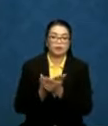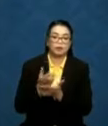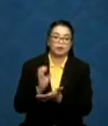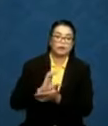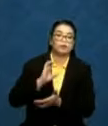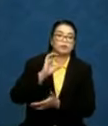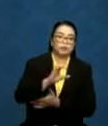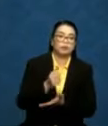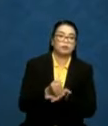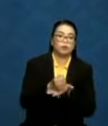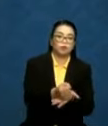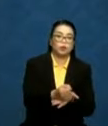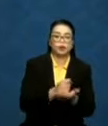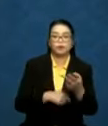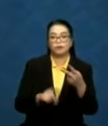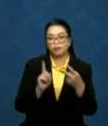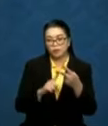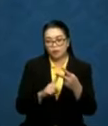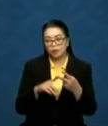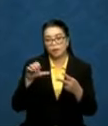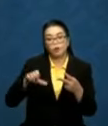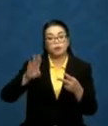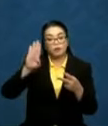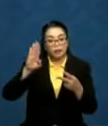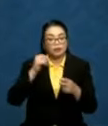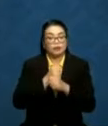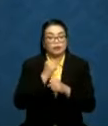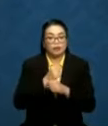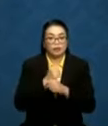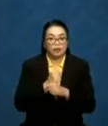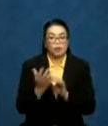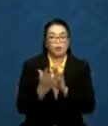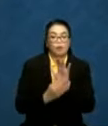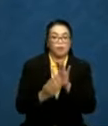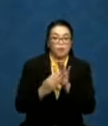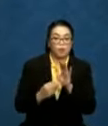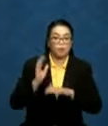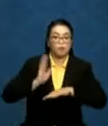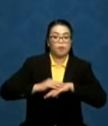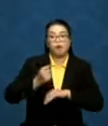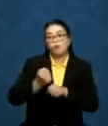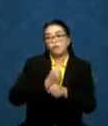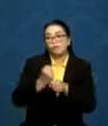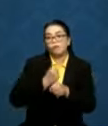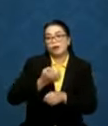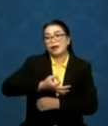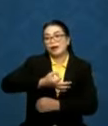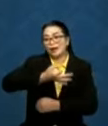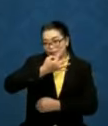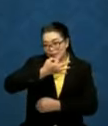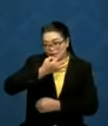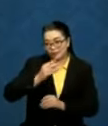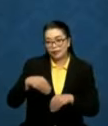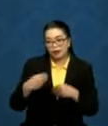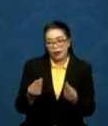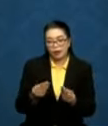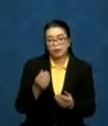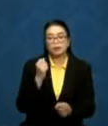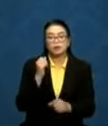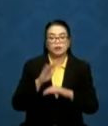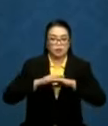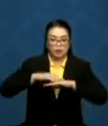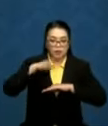ให้ 2คือผู้ประกอบการที่เ่ออบรมฝึกฝีมือนงานแก่ลูกจ้างตัวเองเนี่ยเกิน